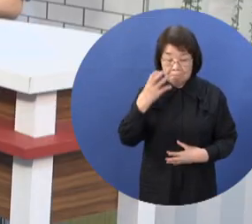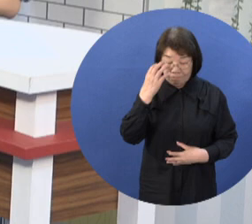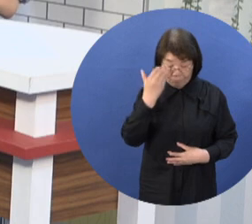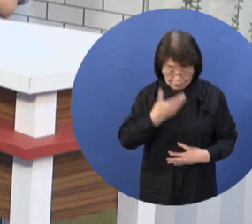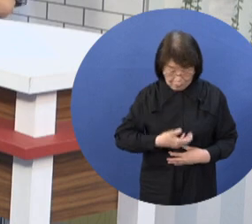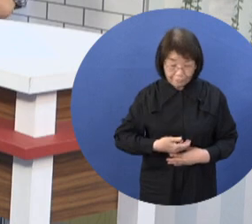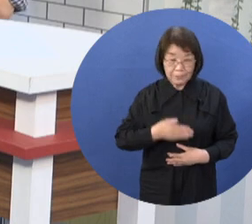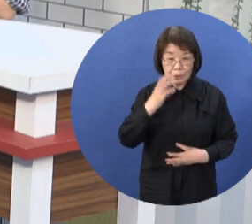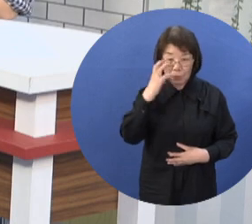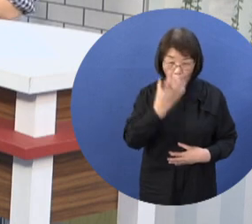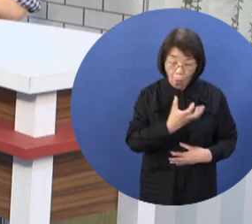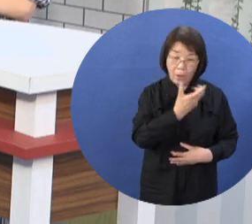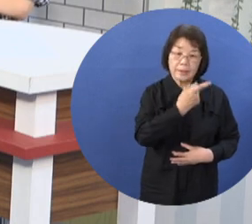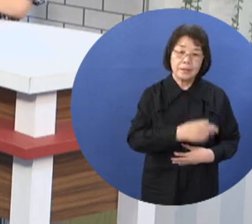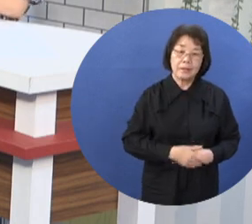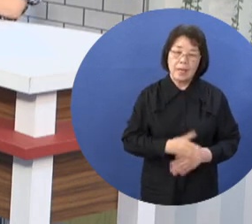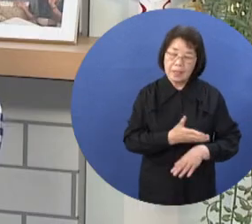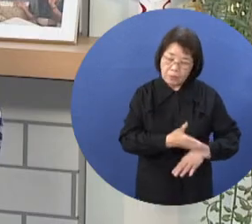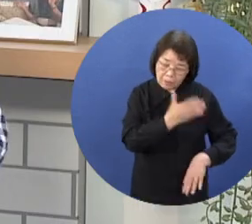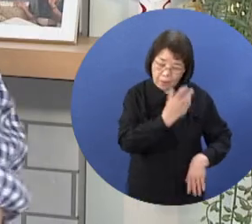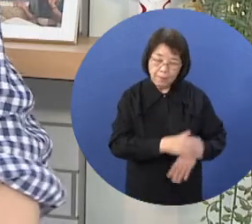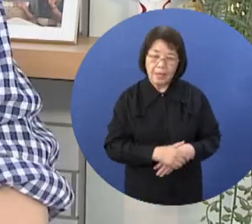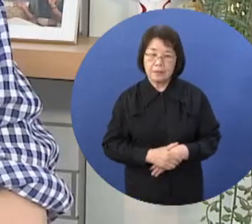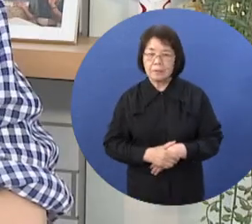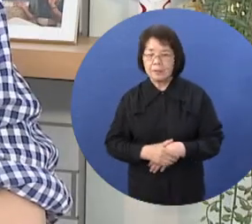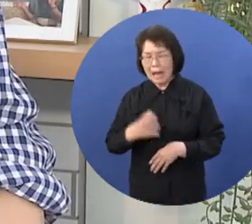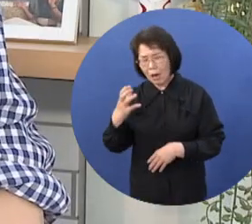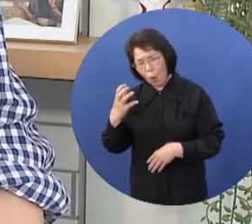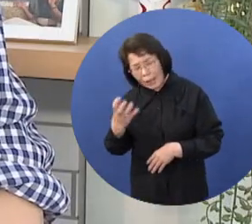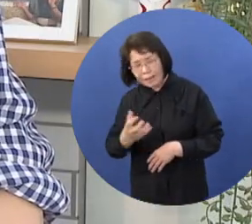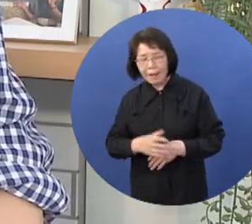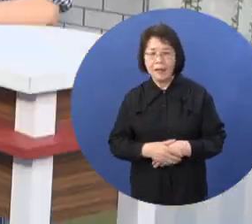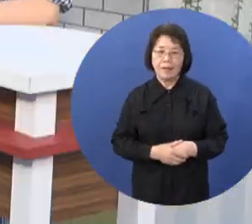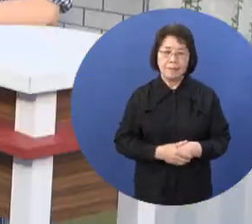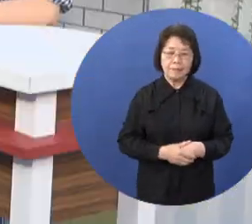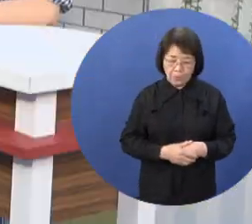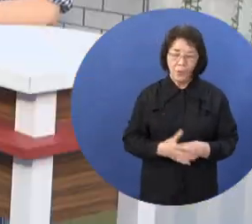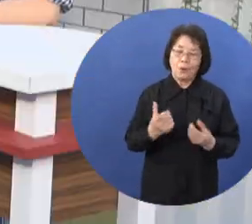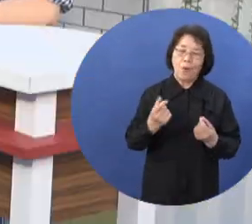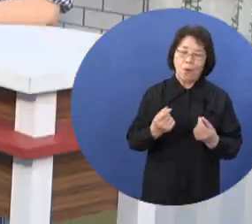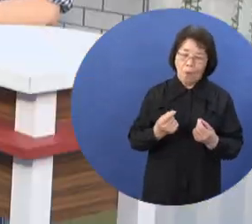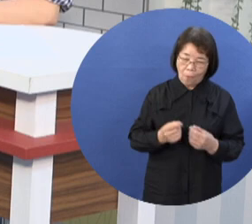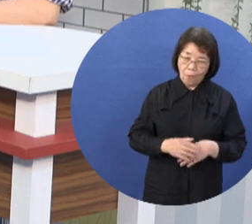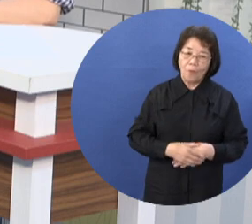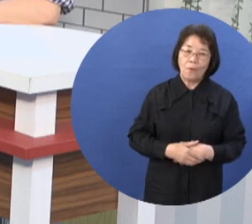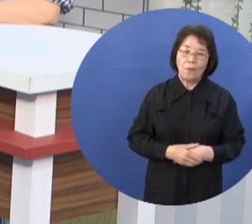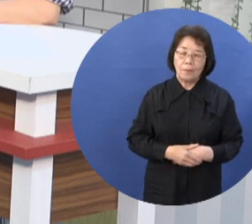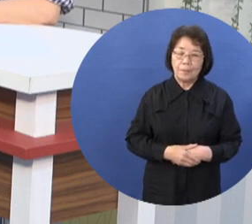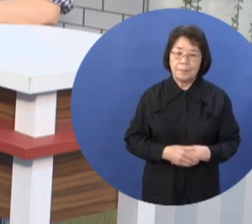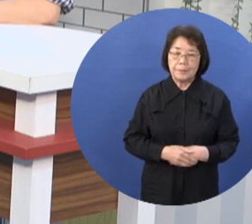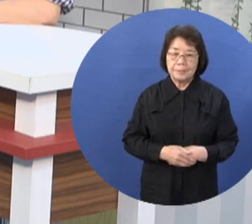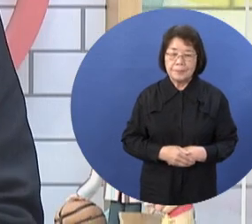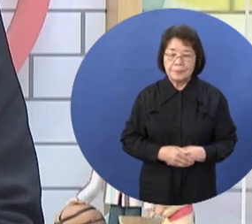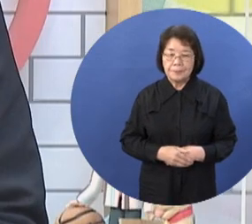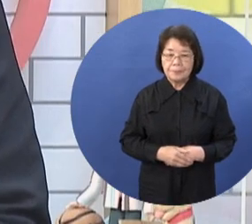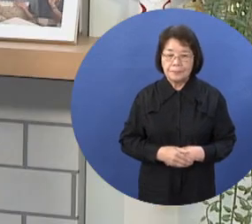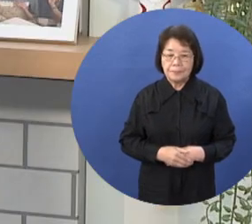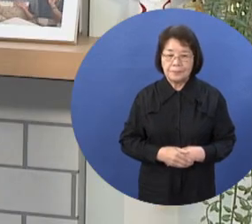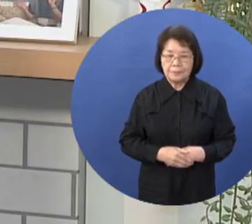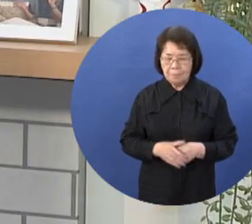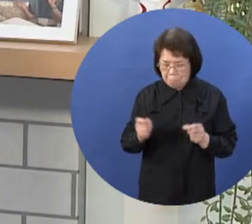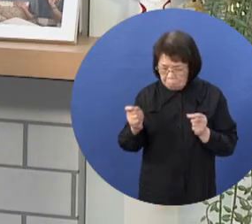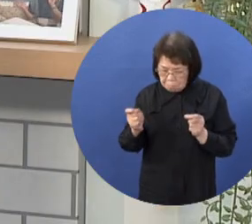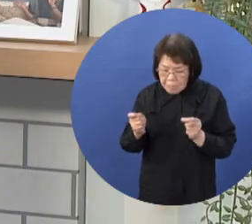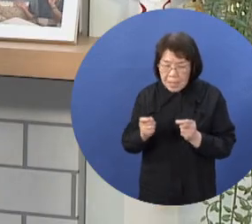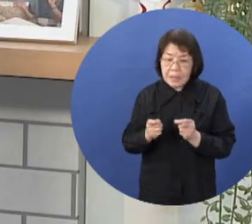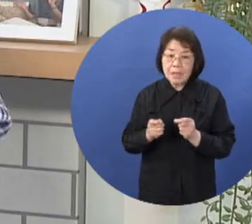おー、ありがとうございます。本当に かっこいいです ね、 やっぱこうやって見るとかっこいいですよね。すごいな、 この短